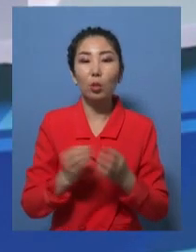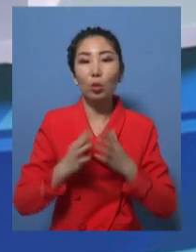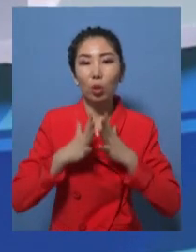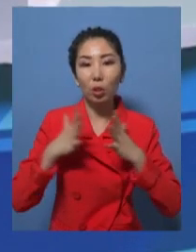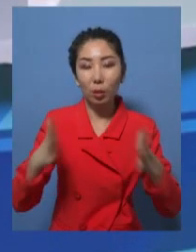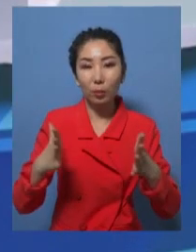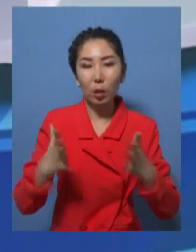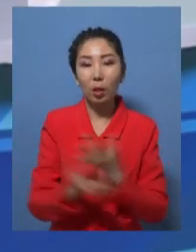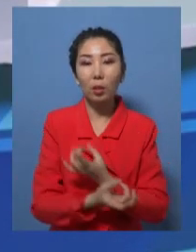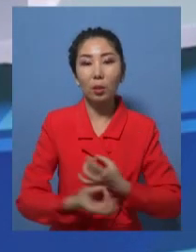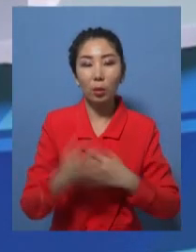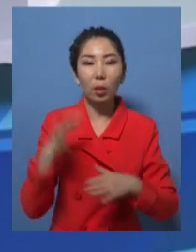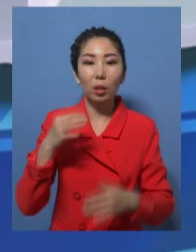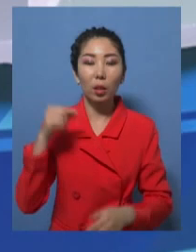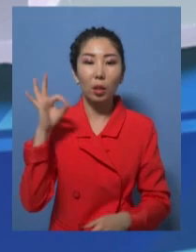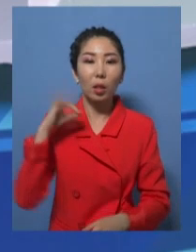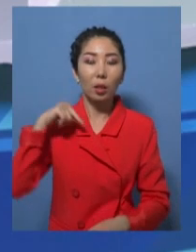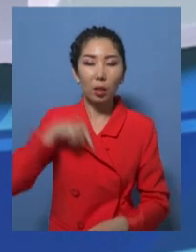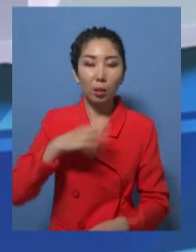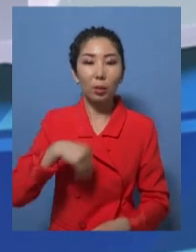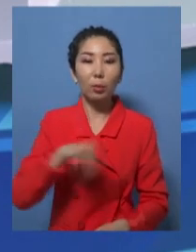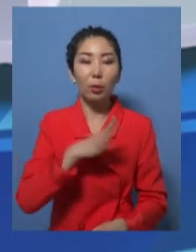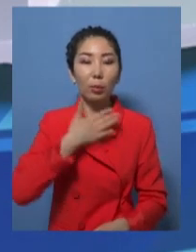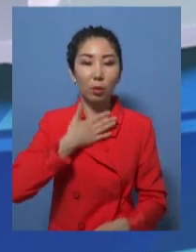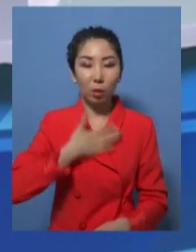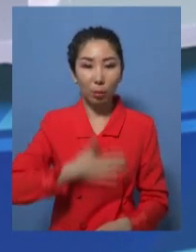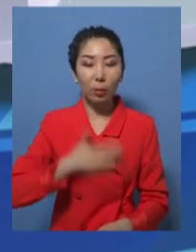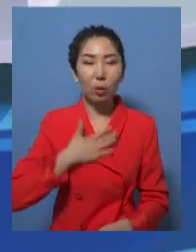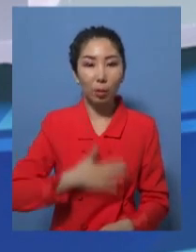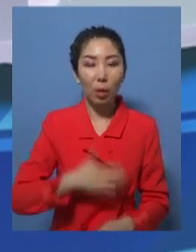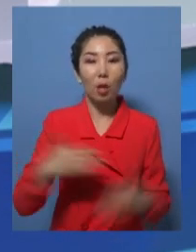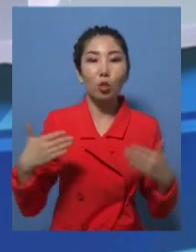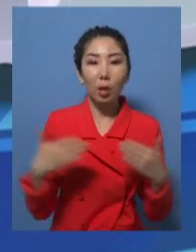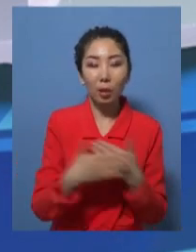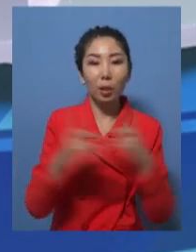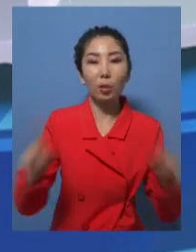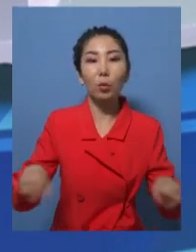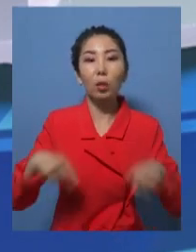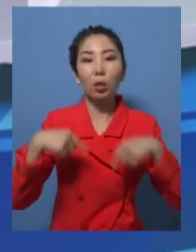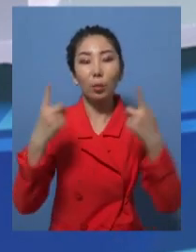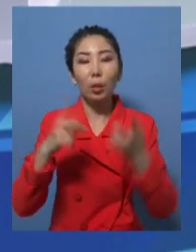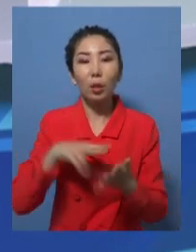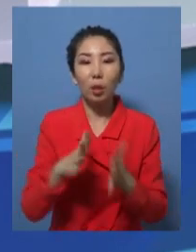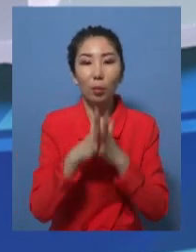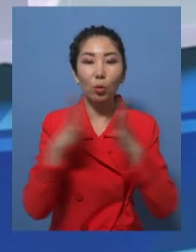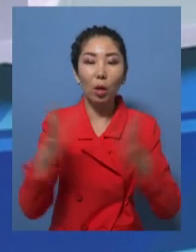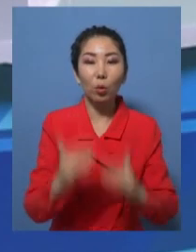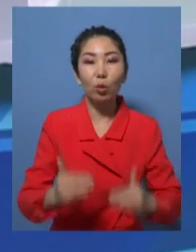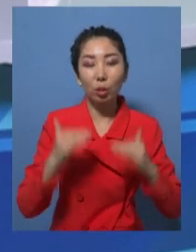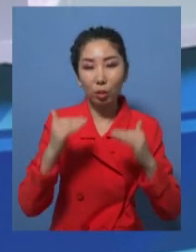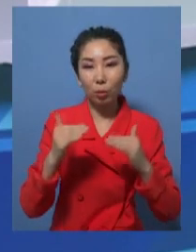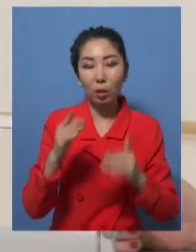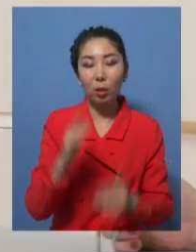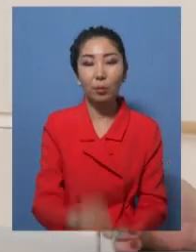кеңіді. Кірістер көбейеді. Біртіндеп жаңа кәсіпорын аяқтан тұрып, жаңағыдай дамуға қол жеткізіп жатыр қазіргі